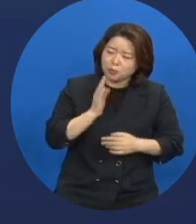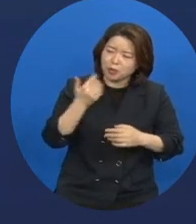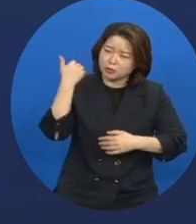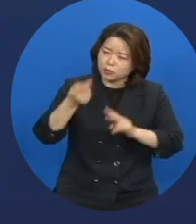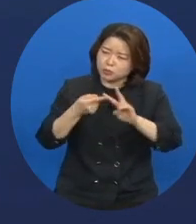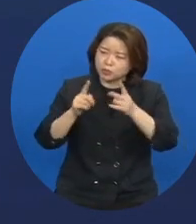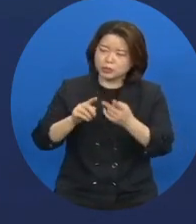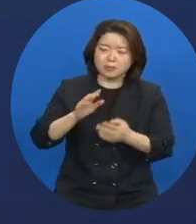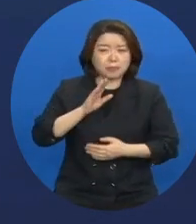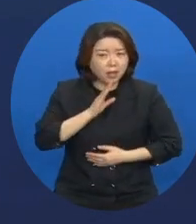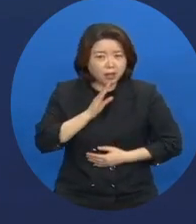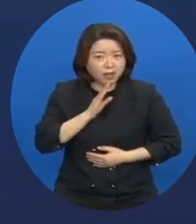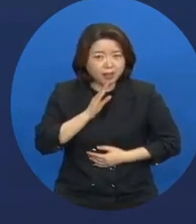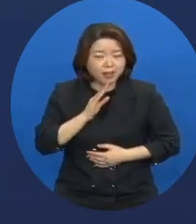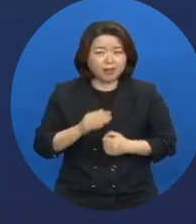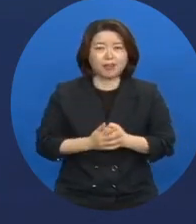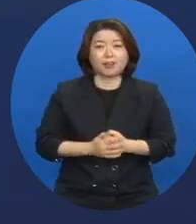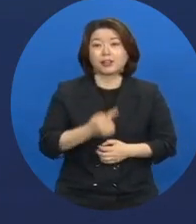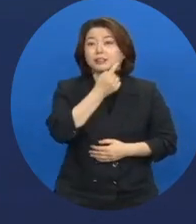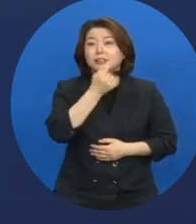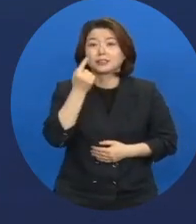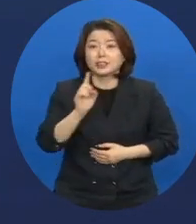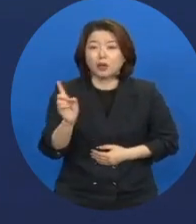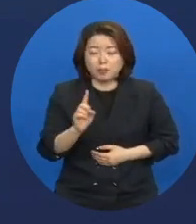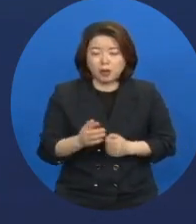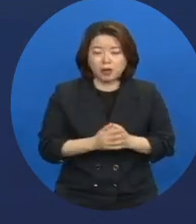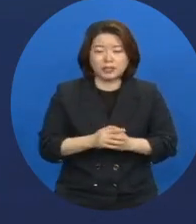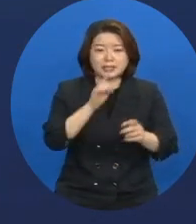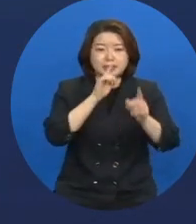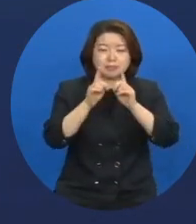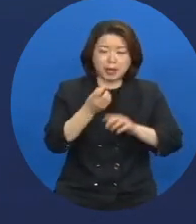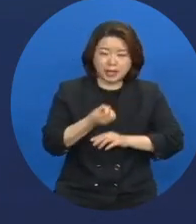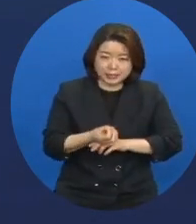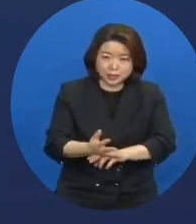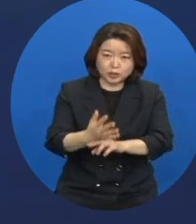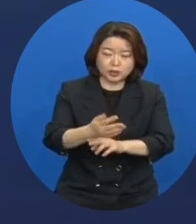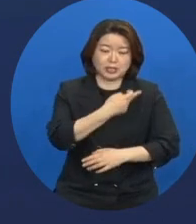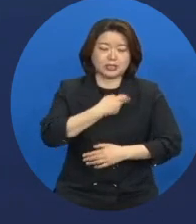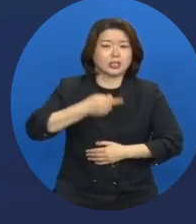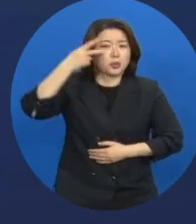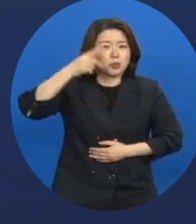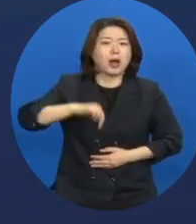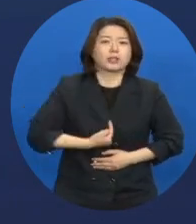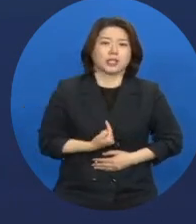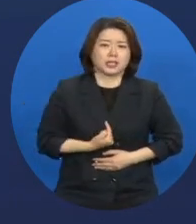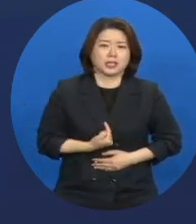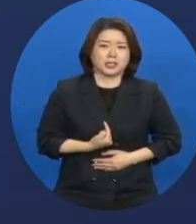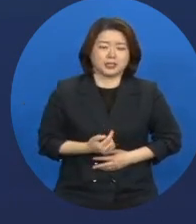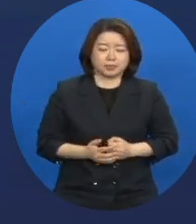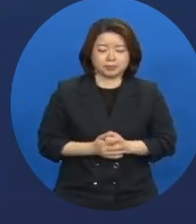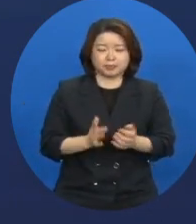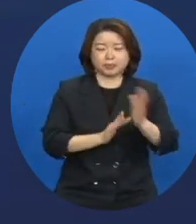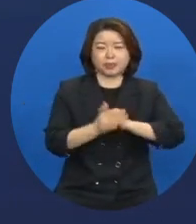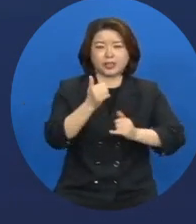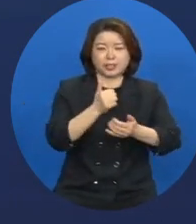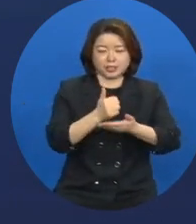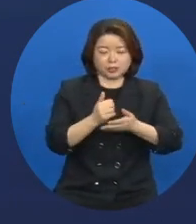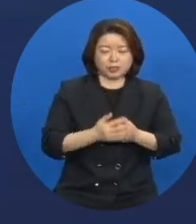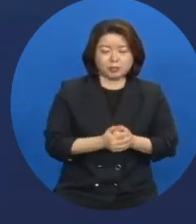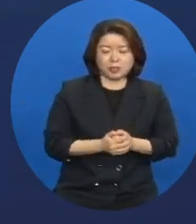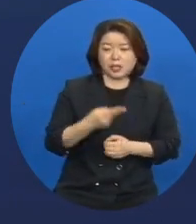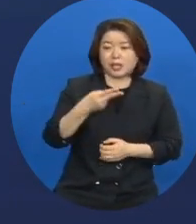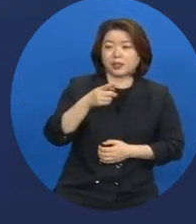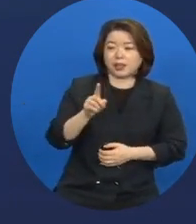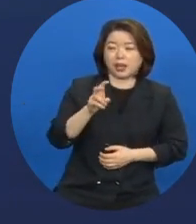누구든지일까요? 그 증거는 이 말씀을 하는 사도 바울 자신입니다. 예수님께서 다메섹으로 가는